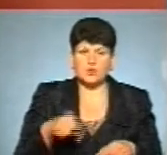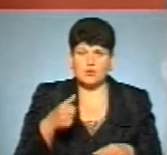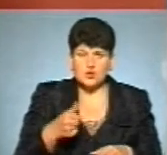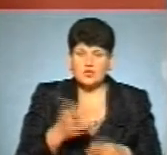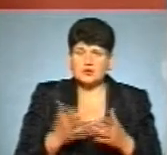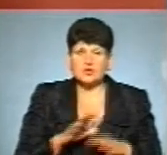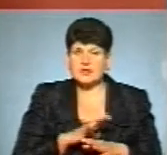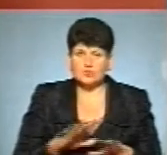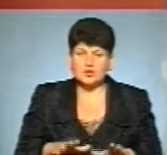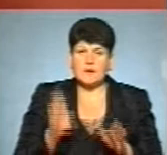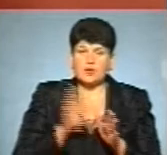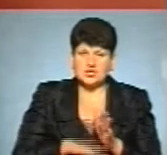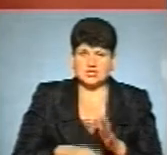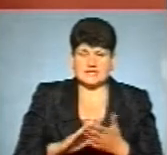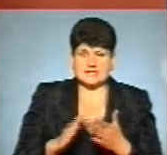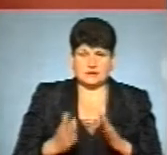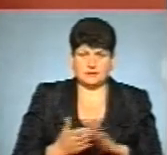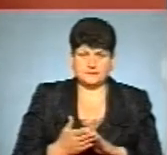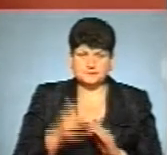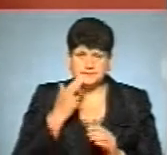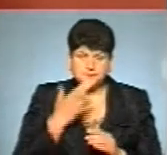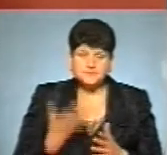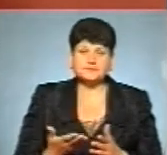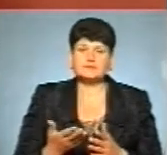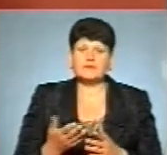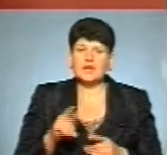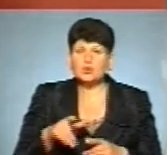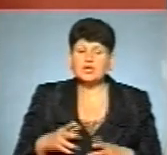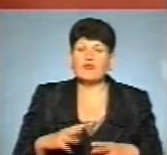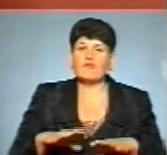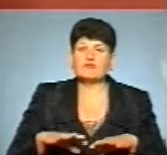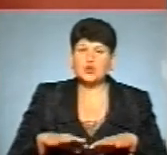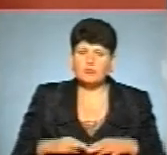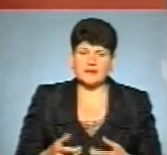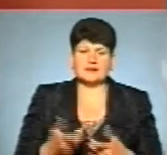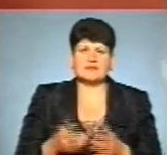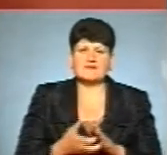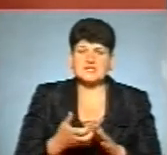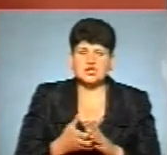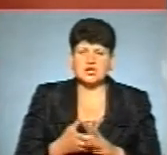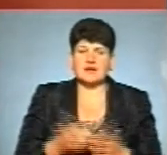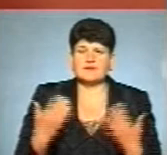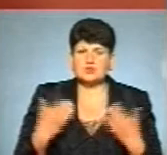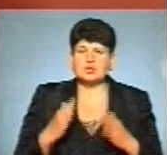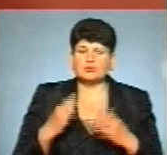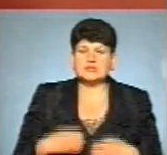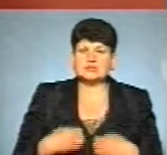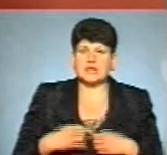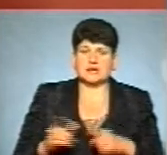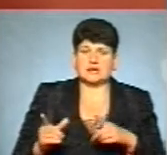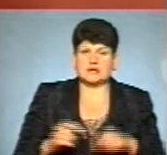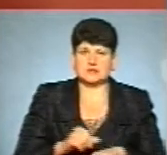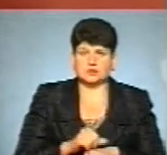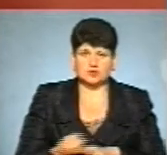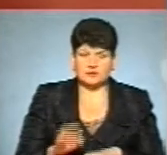буде погіршення епідемічної ситуації. Крім того, люди втомилися, їм не вистачає відпочинку, і буде певний страх їхати за кордон, аби, не дай